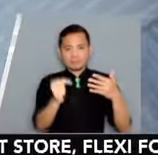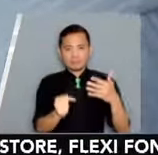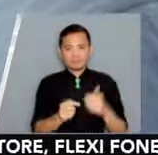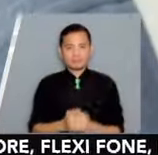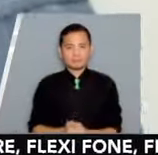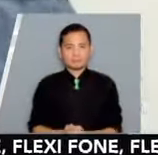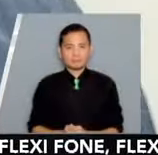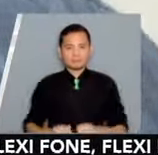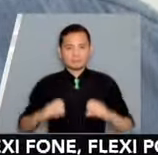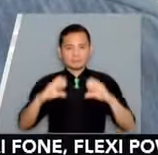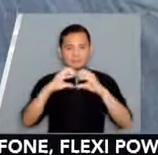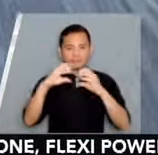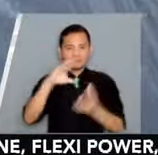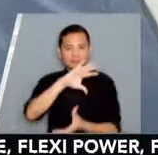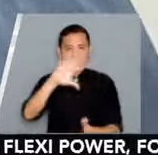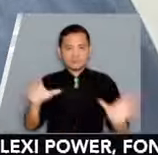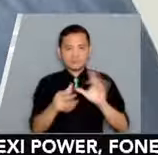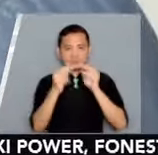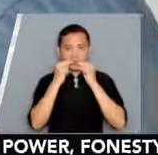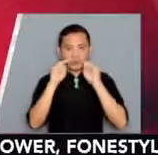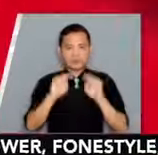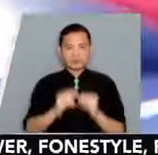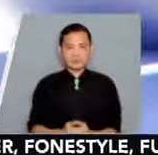Agustin para sa GMA Integrated News.